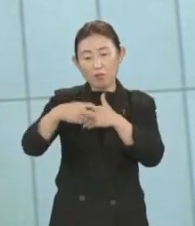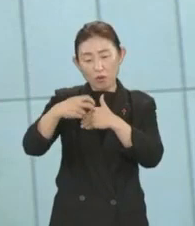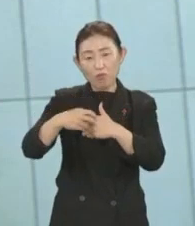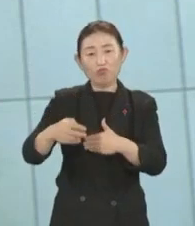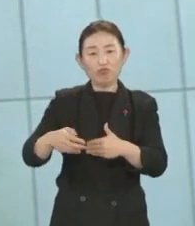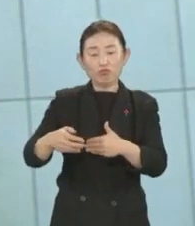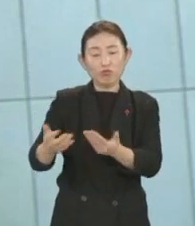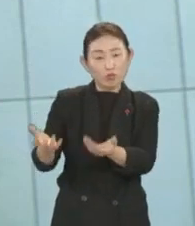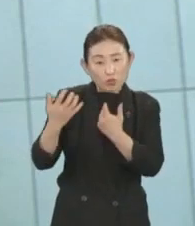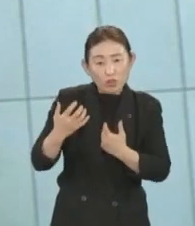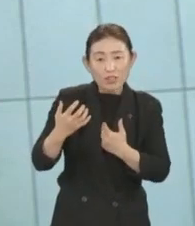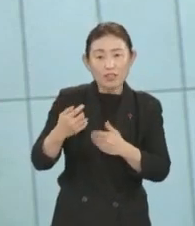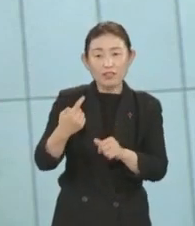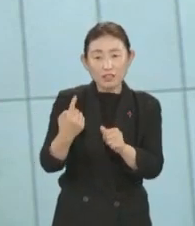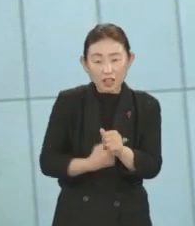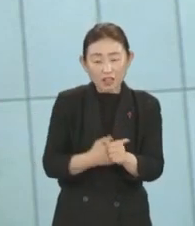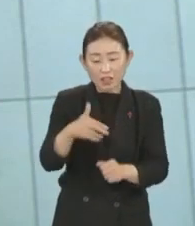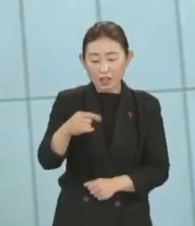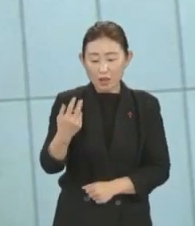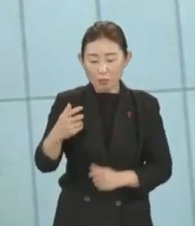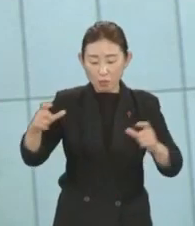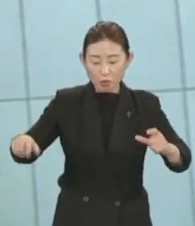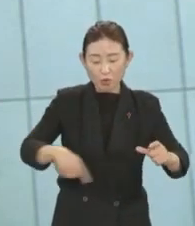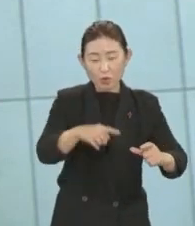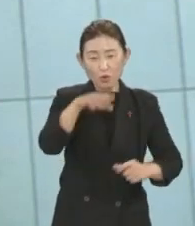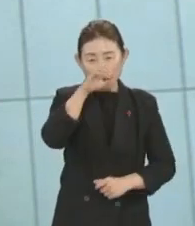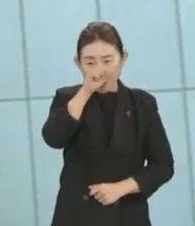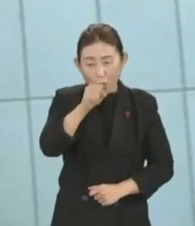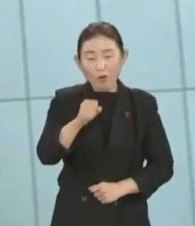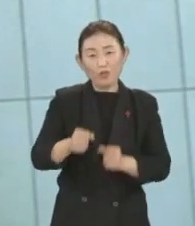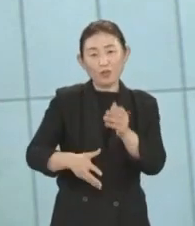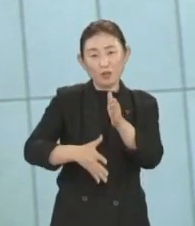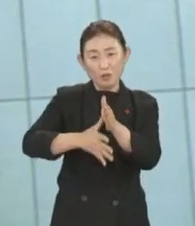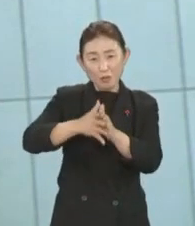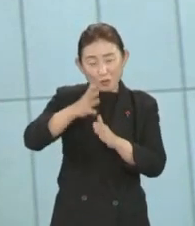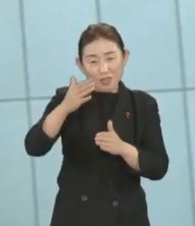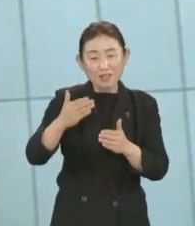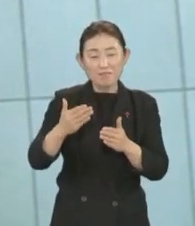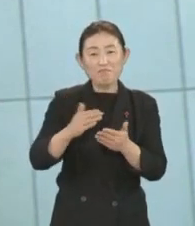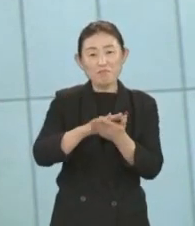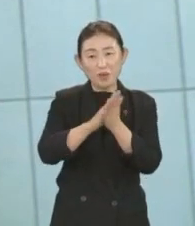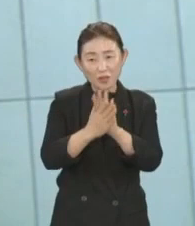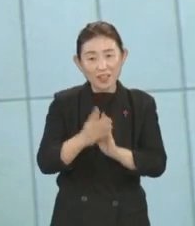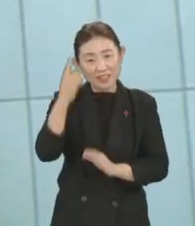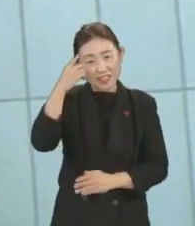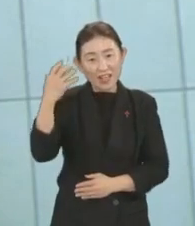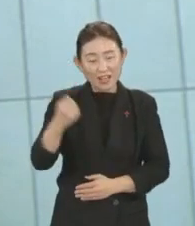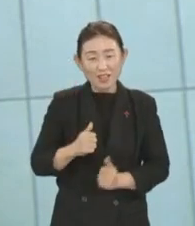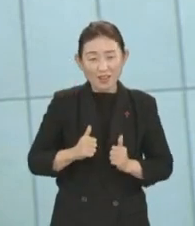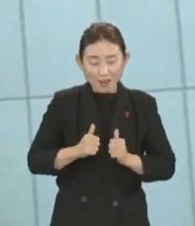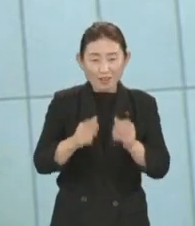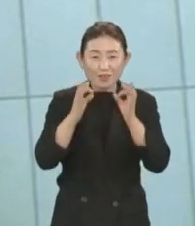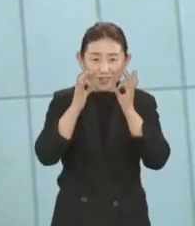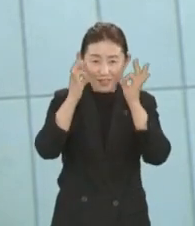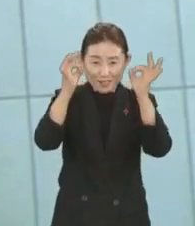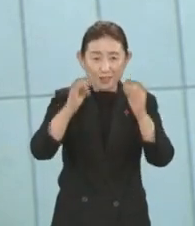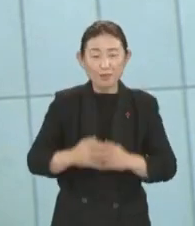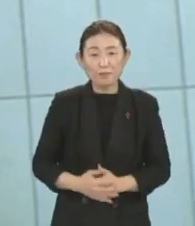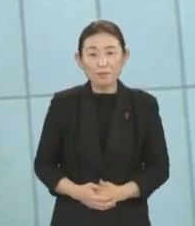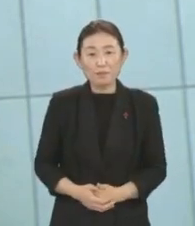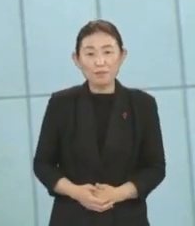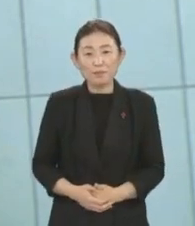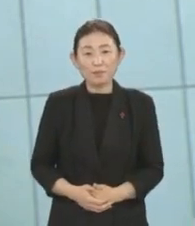이루어진다면은 내포가 완전 명품 도시로 만들 수 있다. 또 그런 생각을 갖고 열심히 하겠다 하는 말씀을